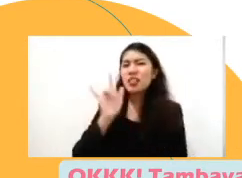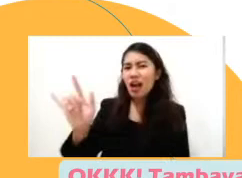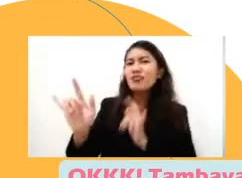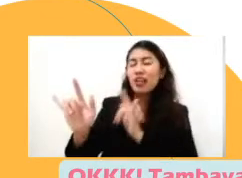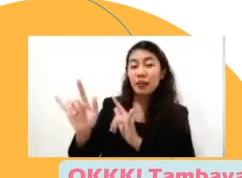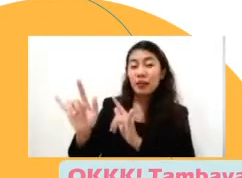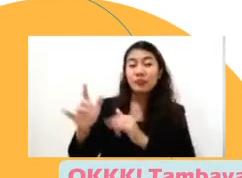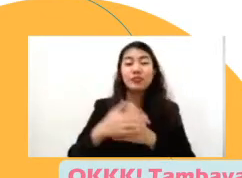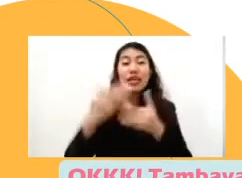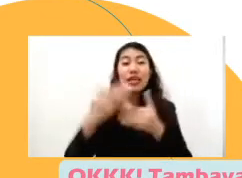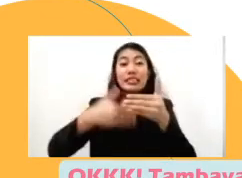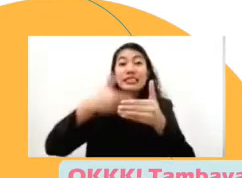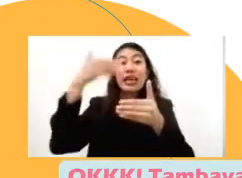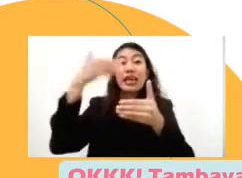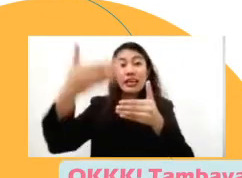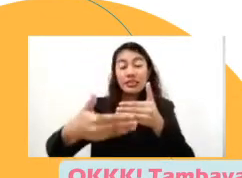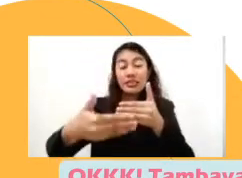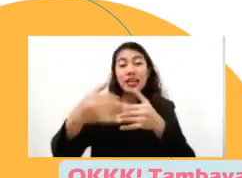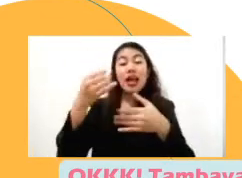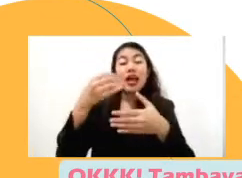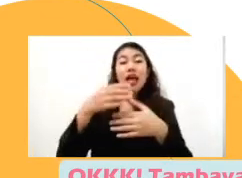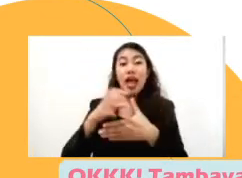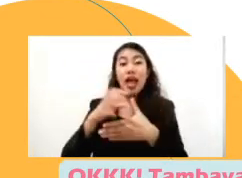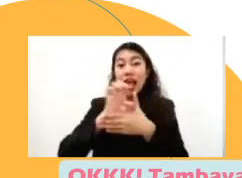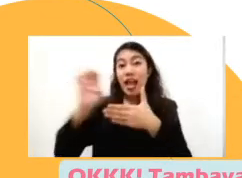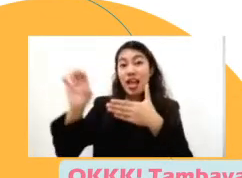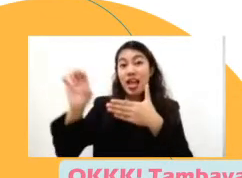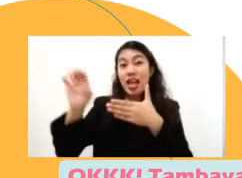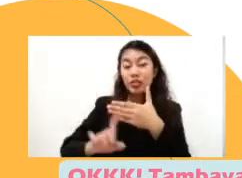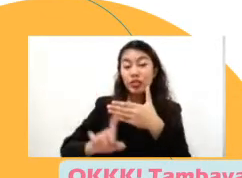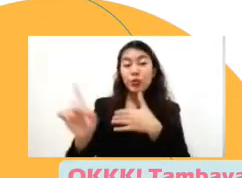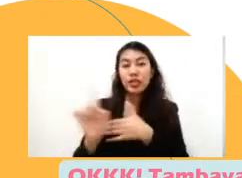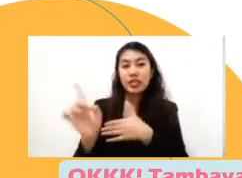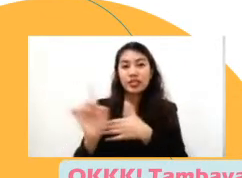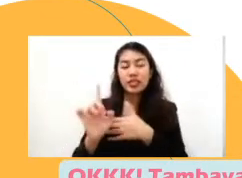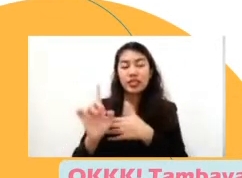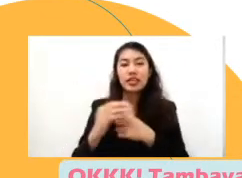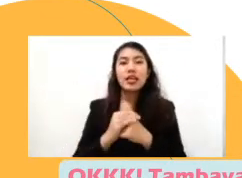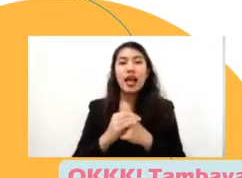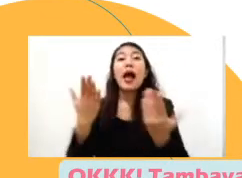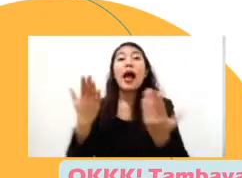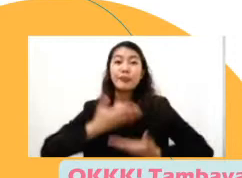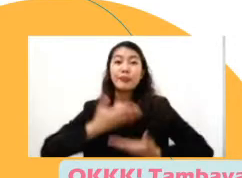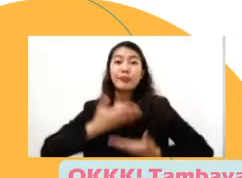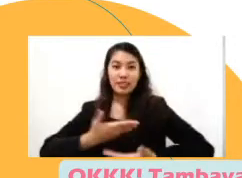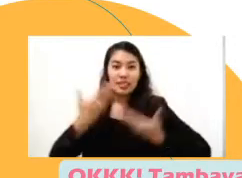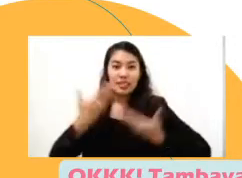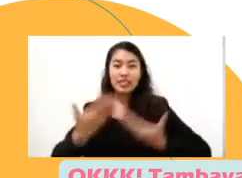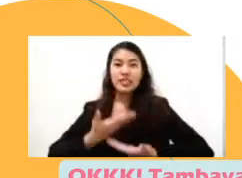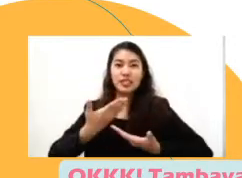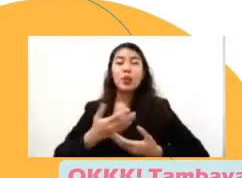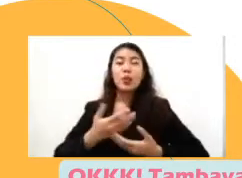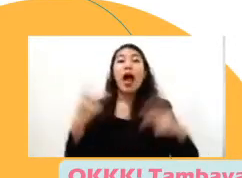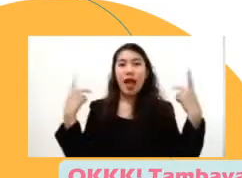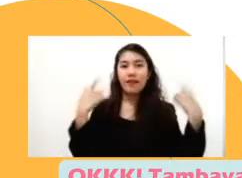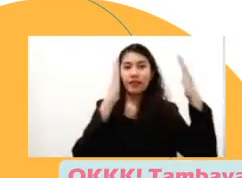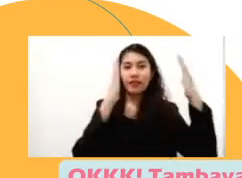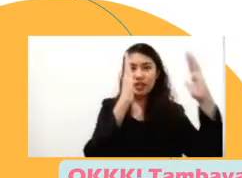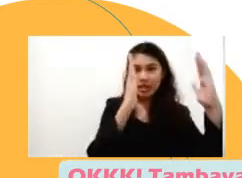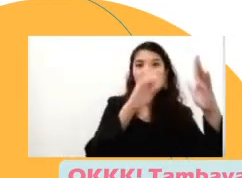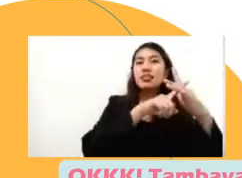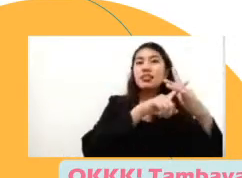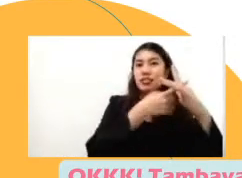Tapos, natapos sa masaya dahil ikakasal na sila. So may beginning, middle,